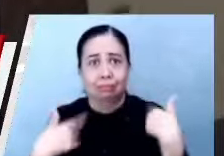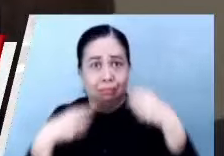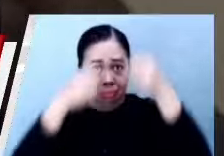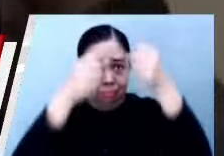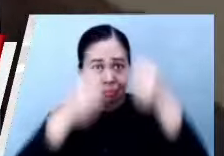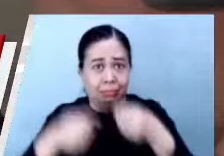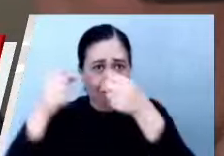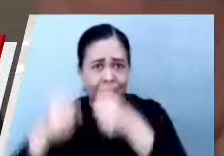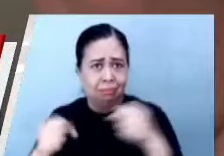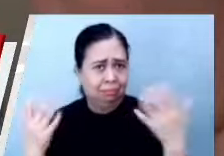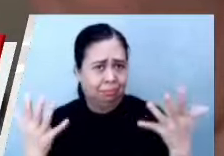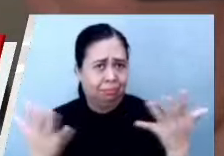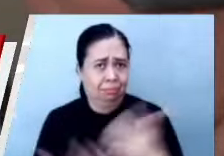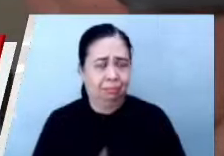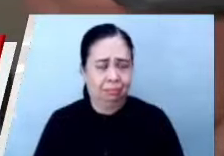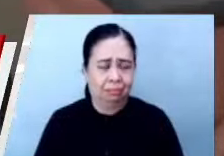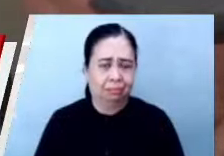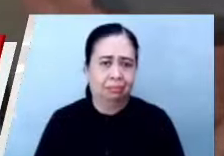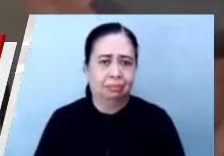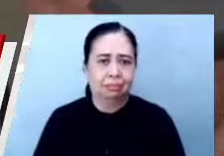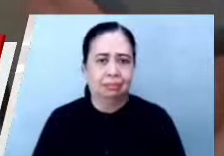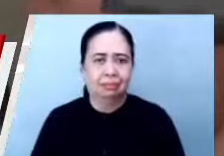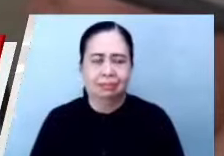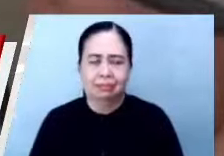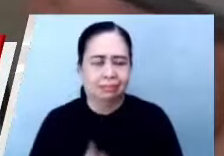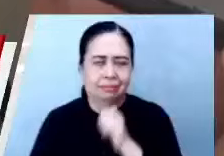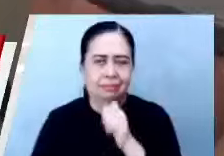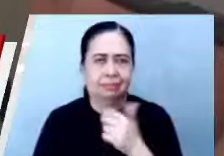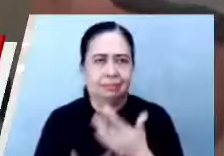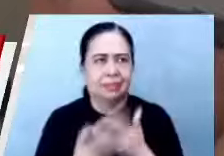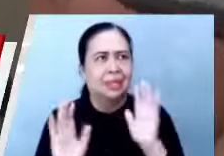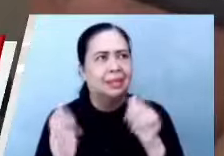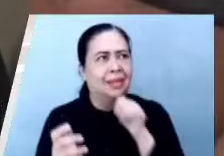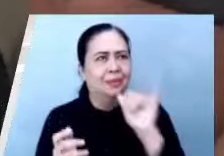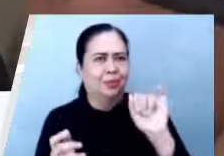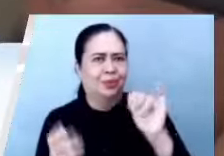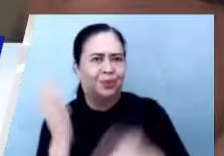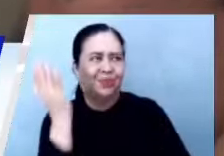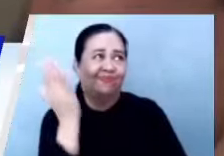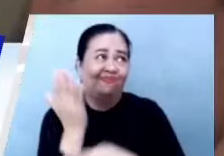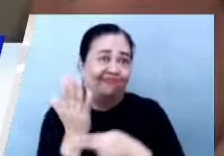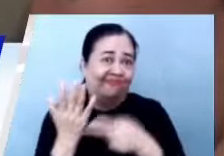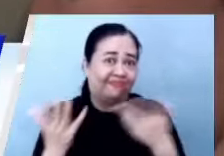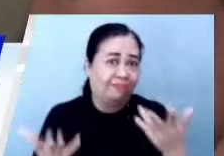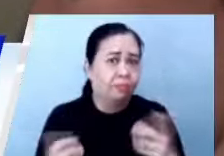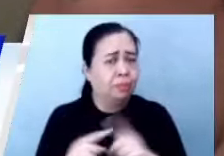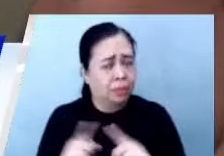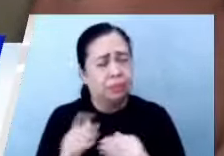Wala namang rehas yan. Hindi siya hotel type, but they're comfortable naman.